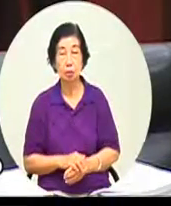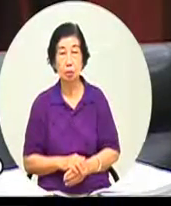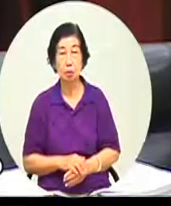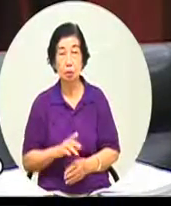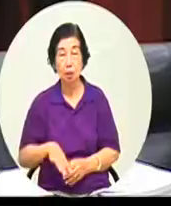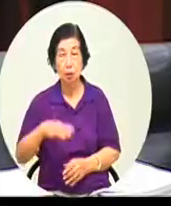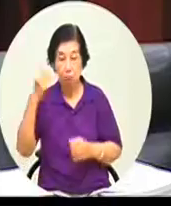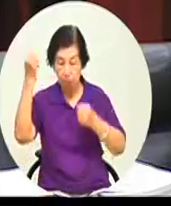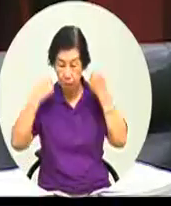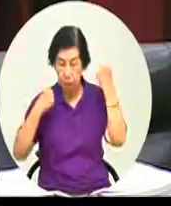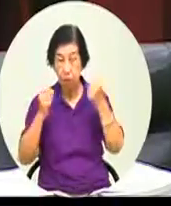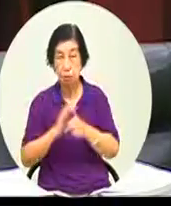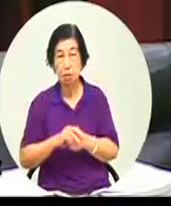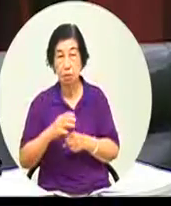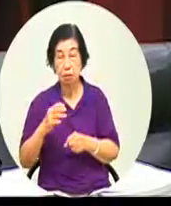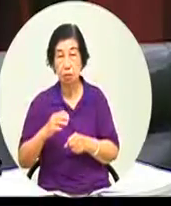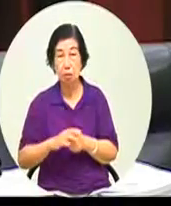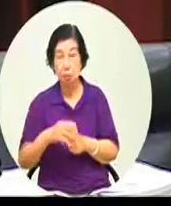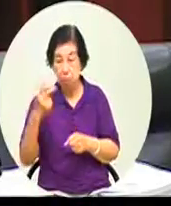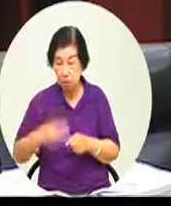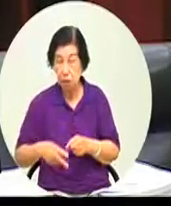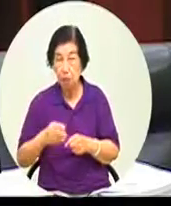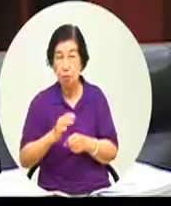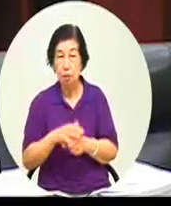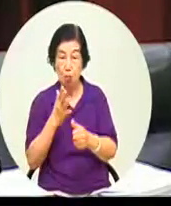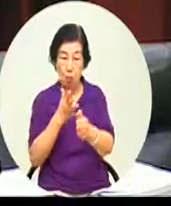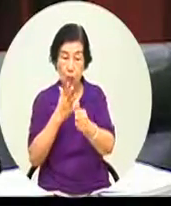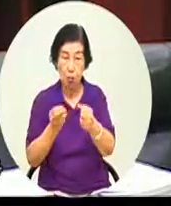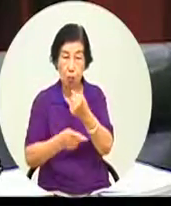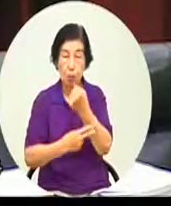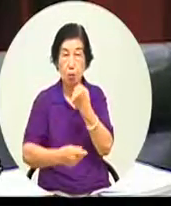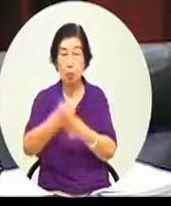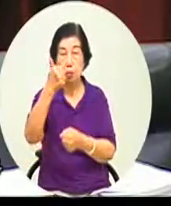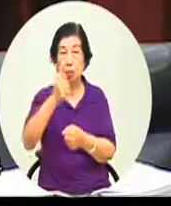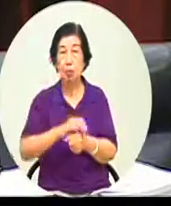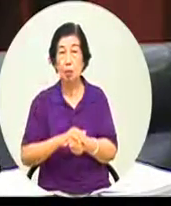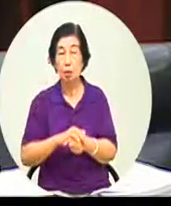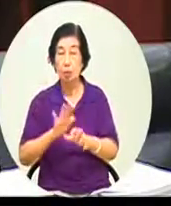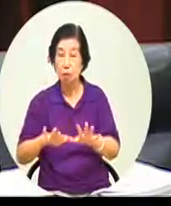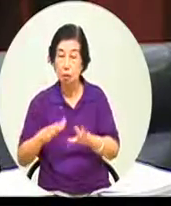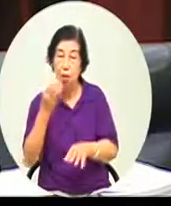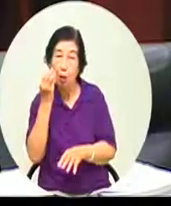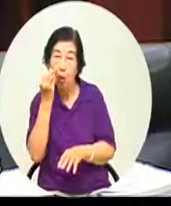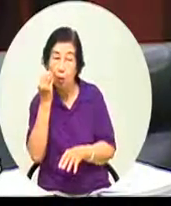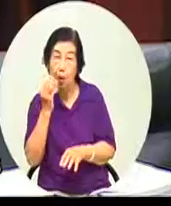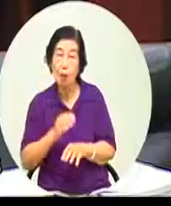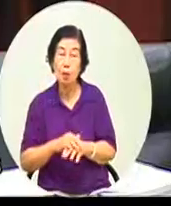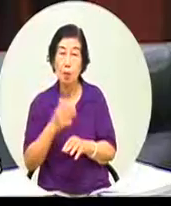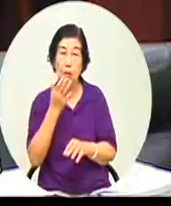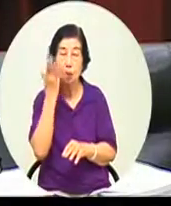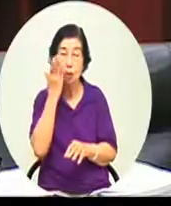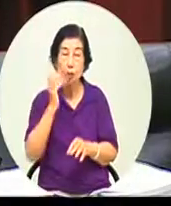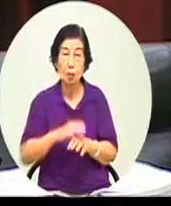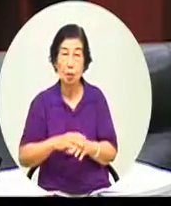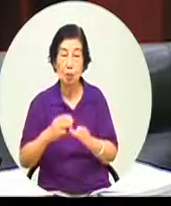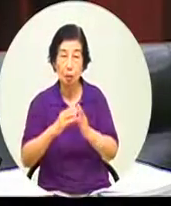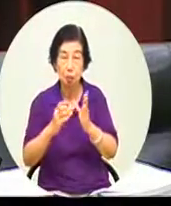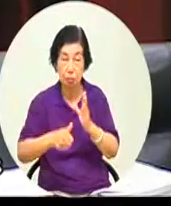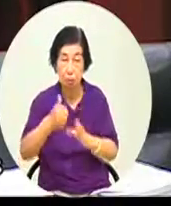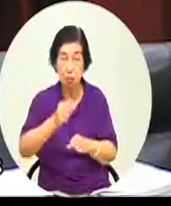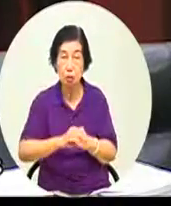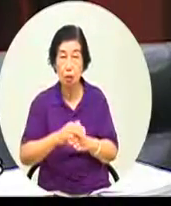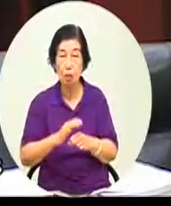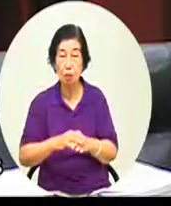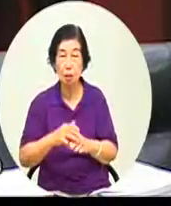阁再度阁问李长，我李长，按观光局要来弄这个证。有含恁